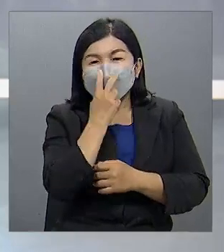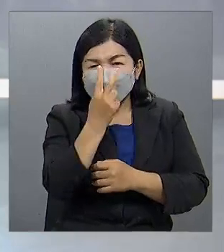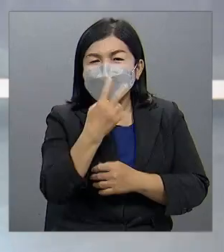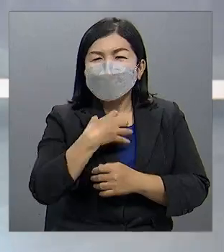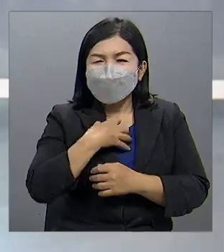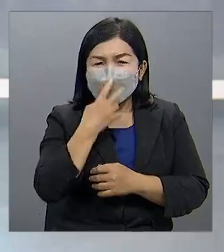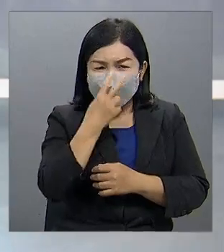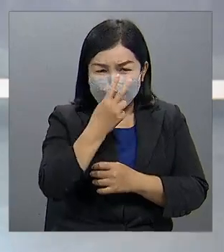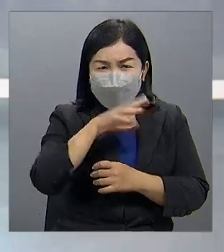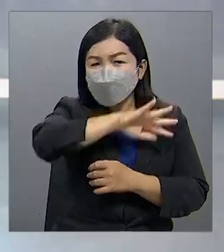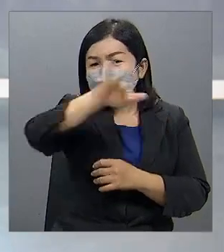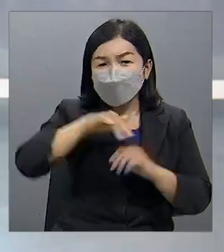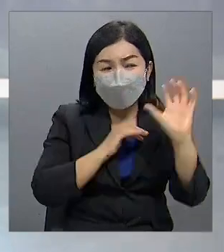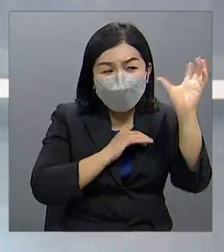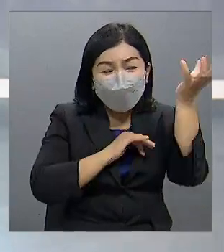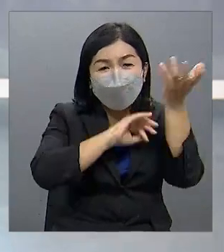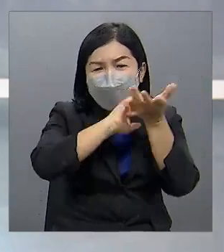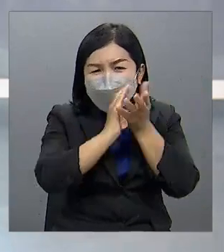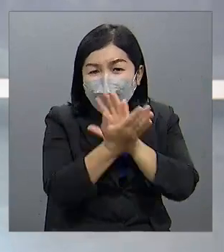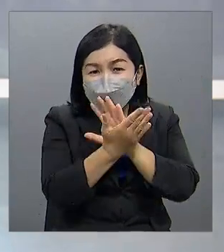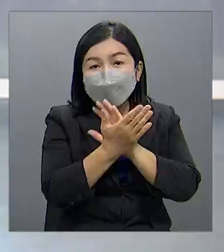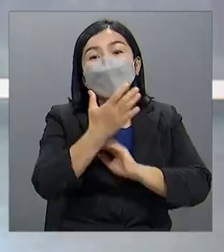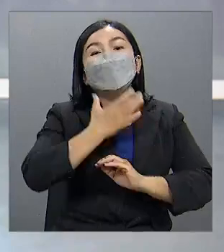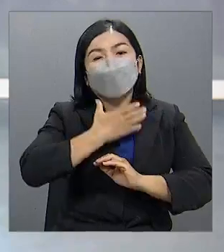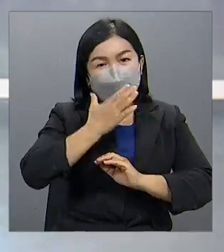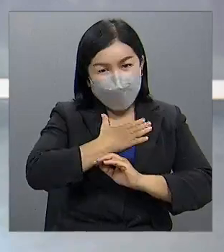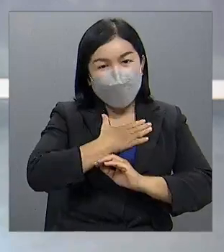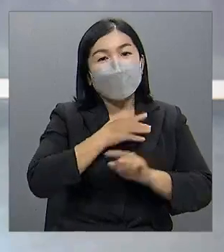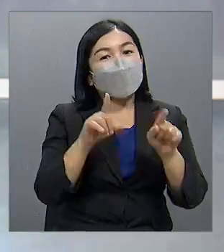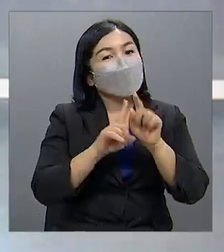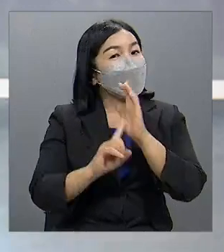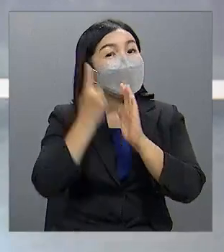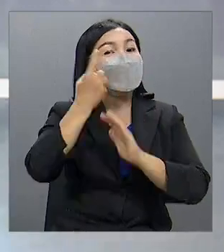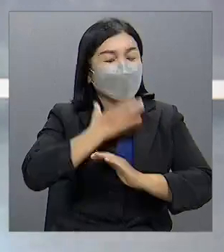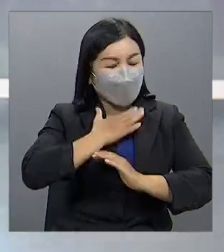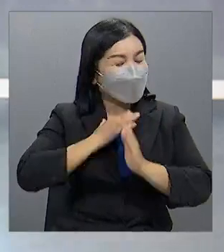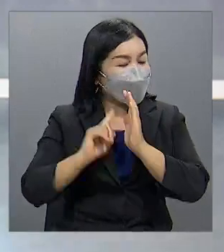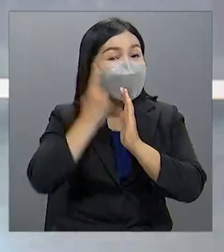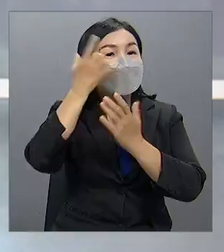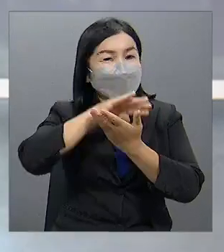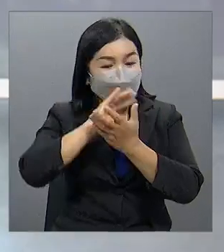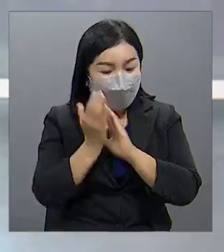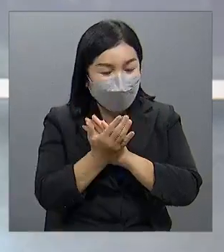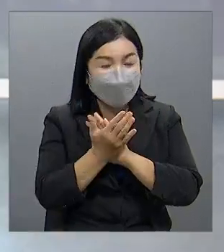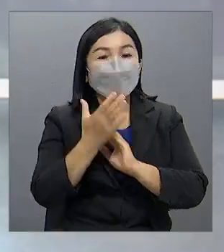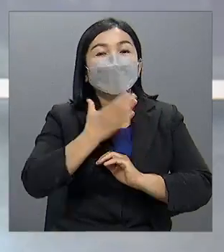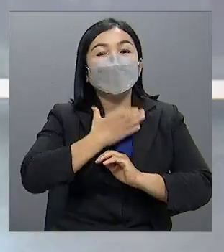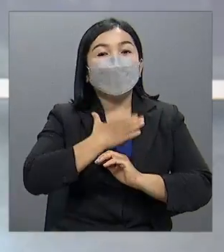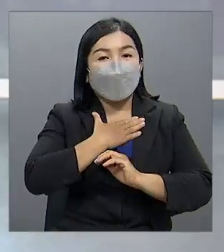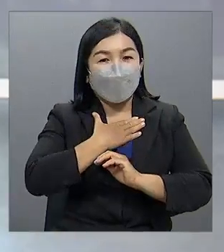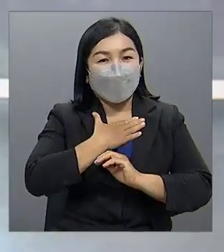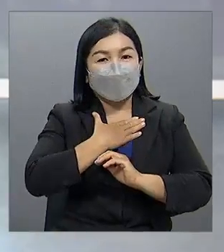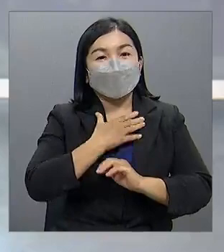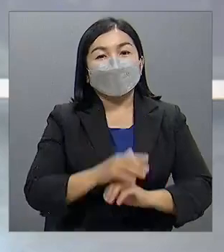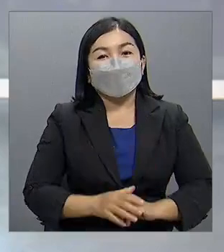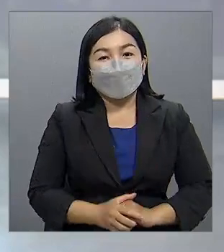กใบนี้นะคะให้เราเป็นการเปลี่ยนแปลงนั้นเองเริ่มต้นที่ตัวของเรา If you want to change the world be the change you wish to